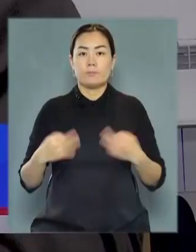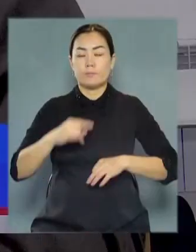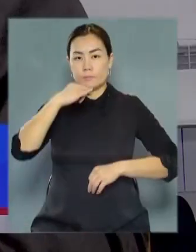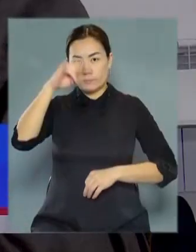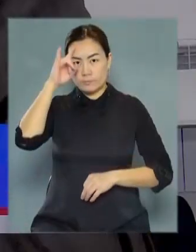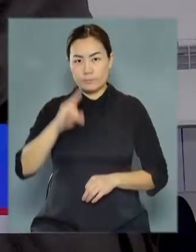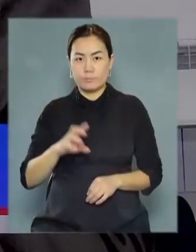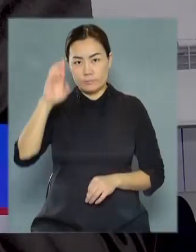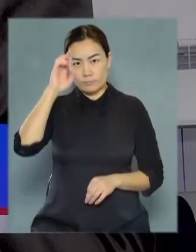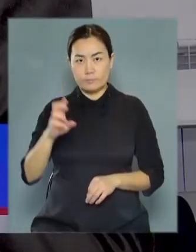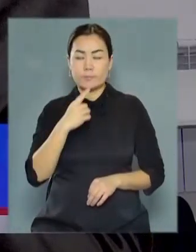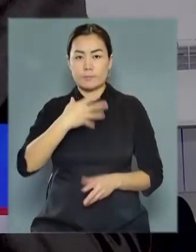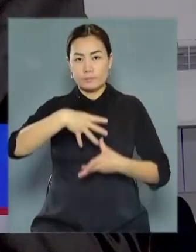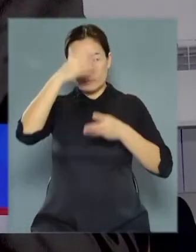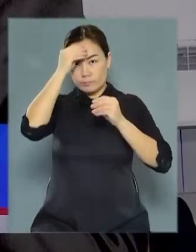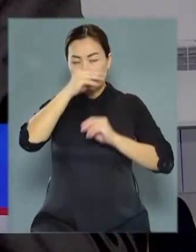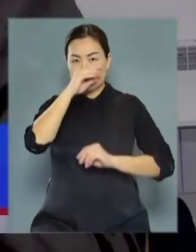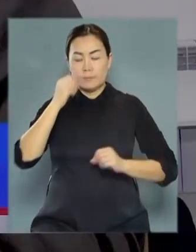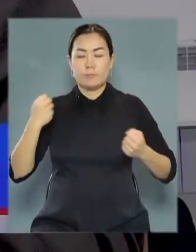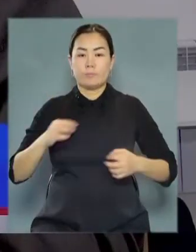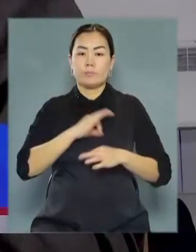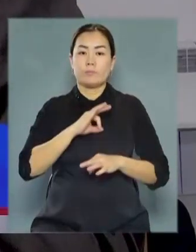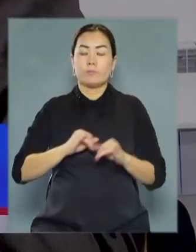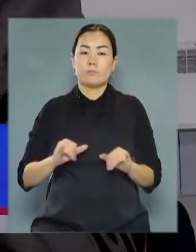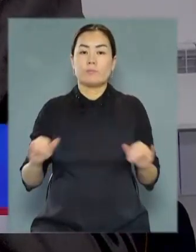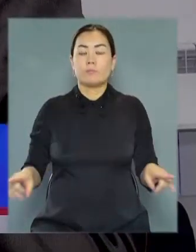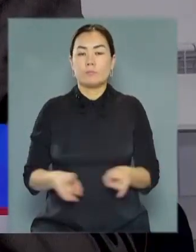Қазақстан. Мемлекеттік тілді меңгеру, оның